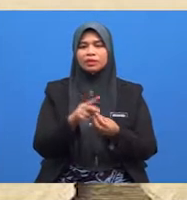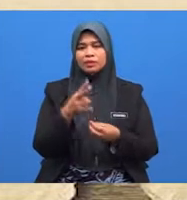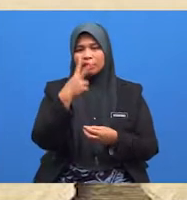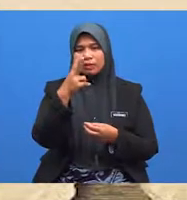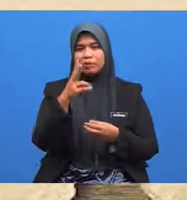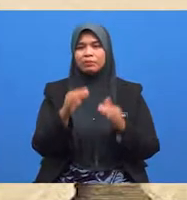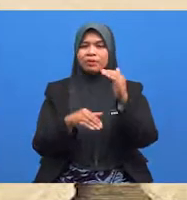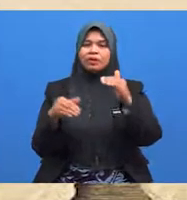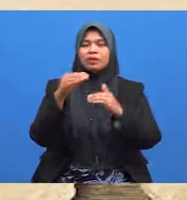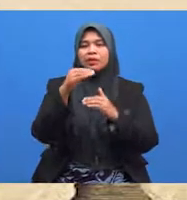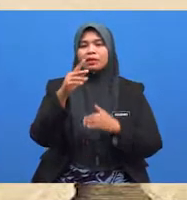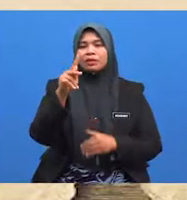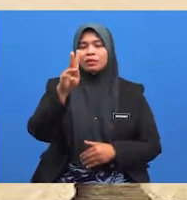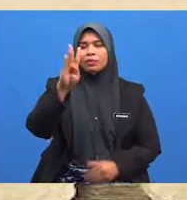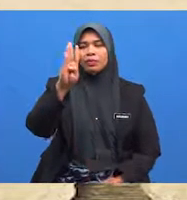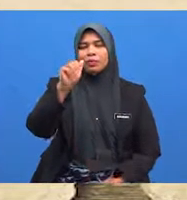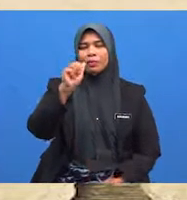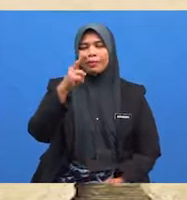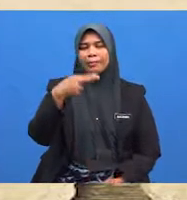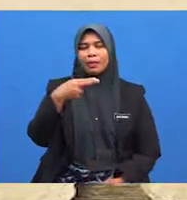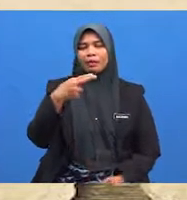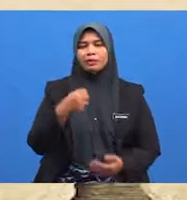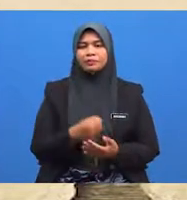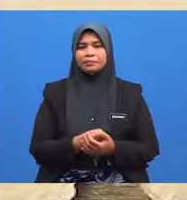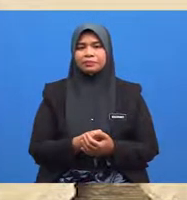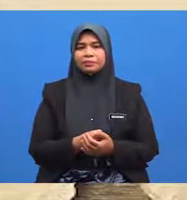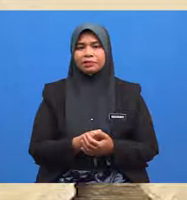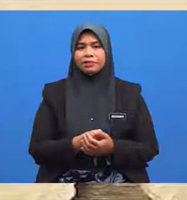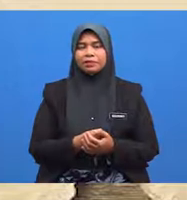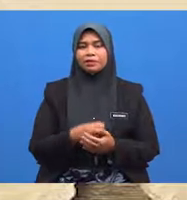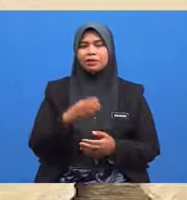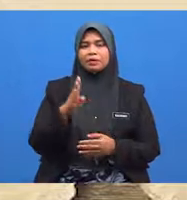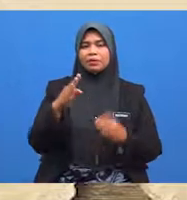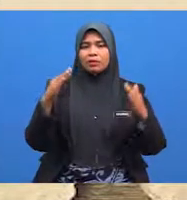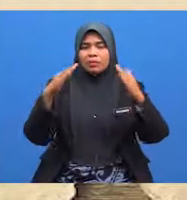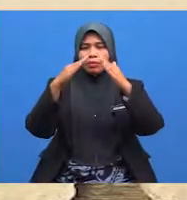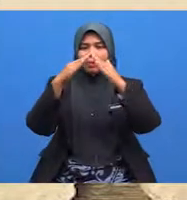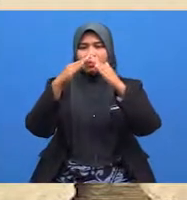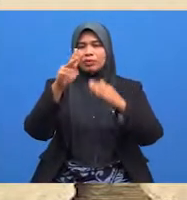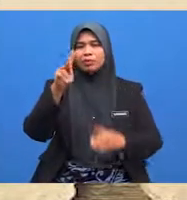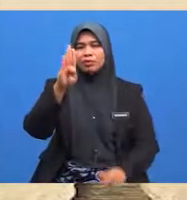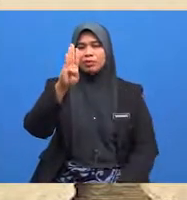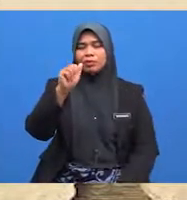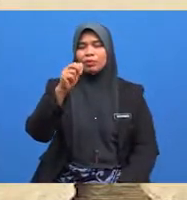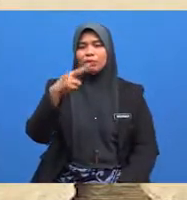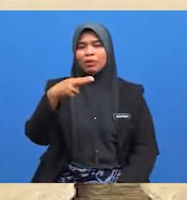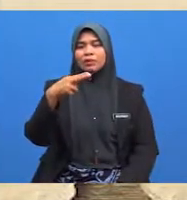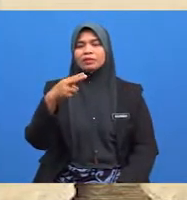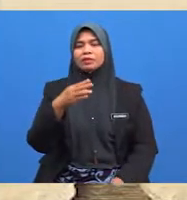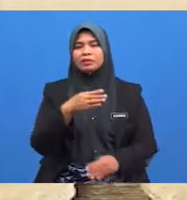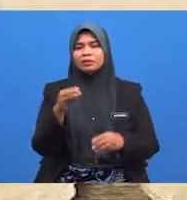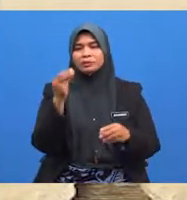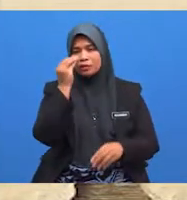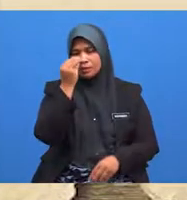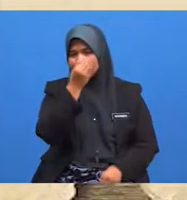Elemen kebudayaan Hindu dan Islam juga dikesan menerusi binaan kubah zaman Mughal.